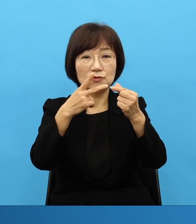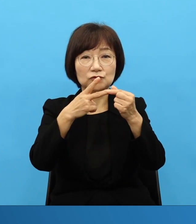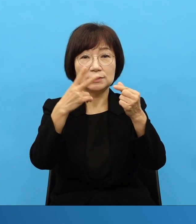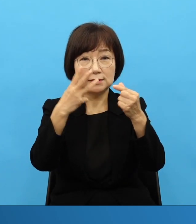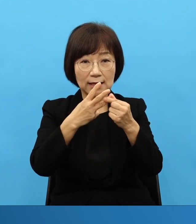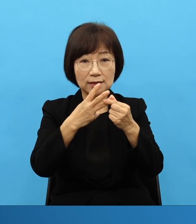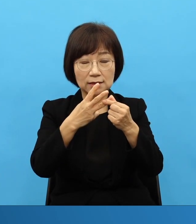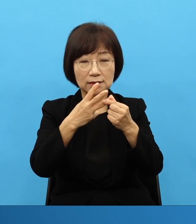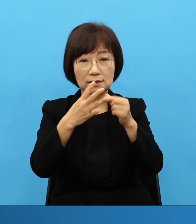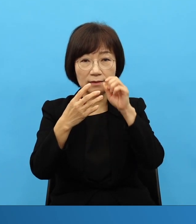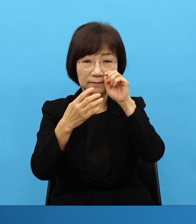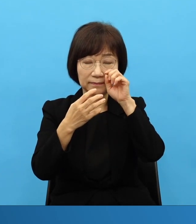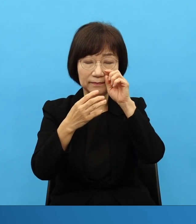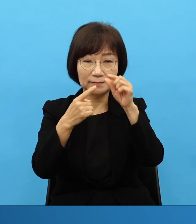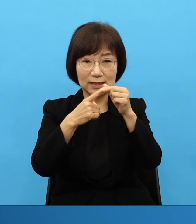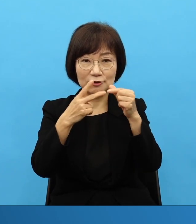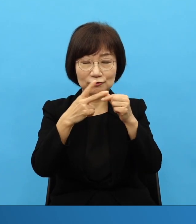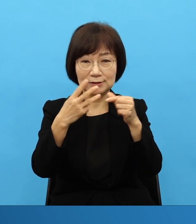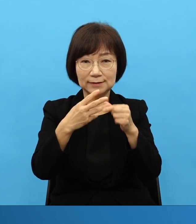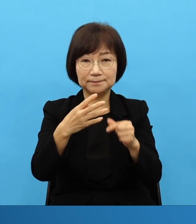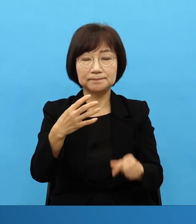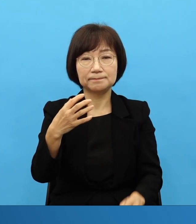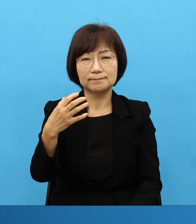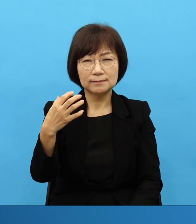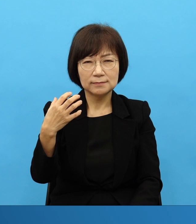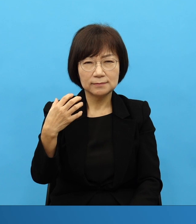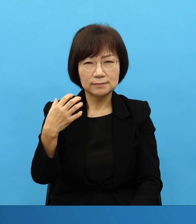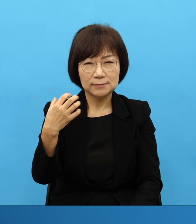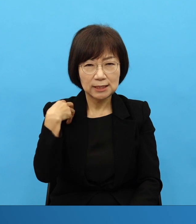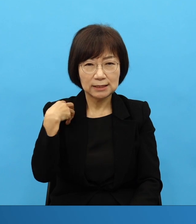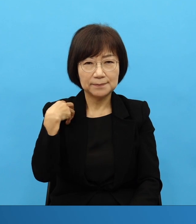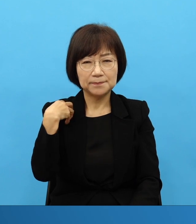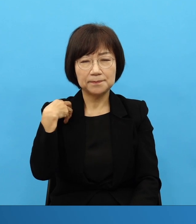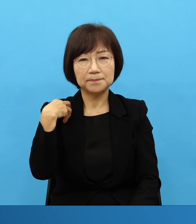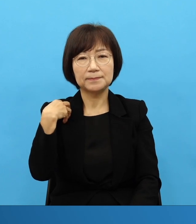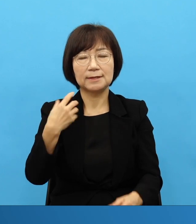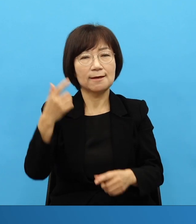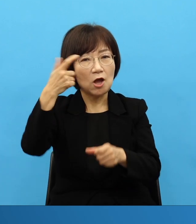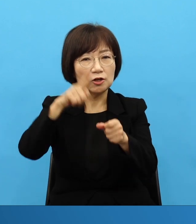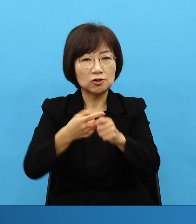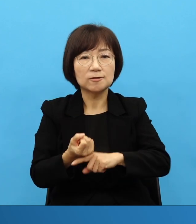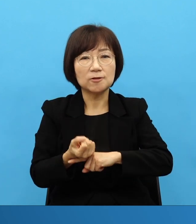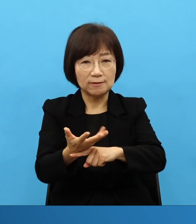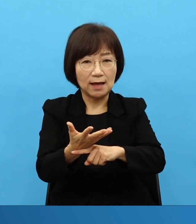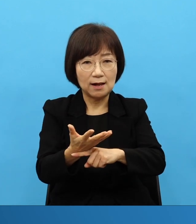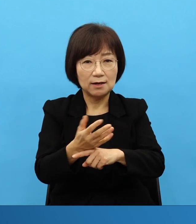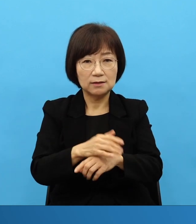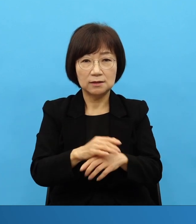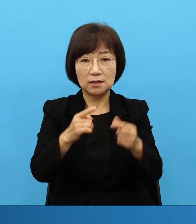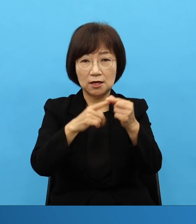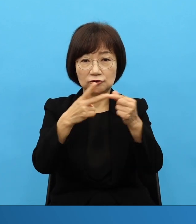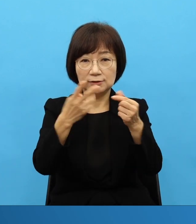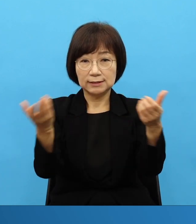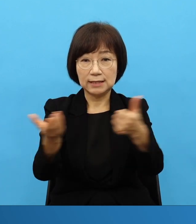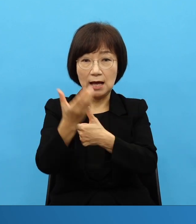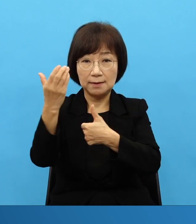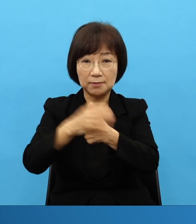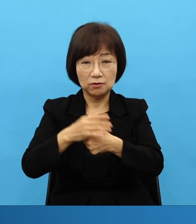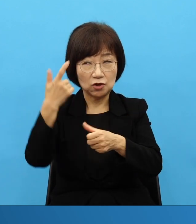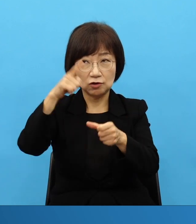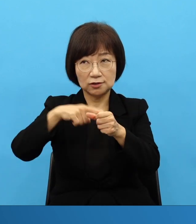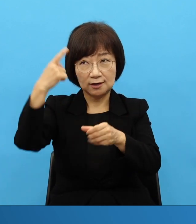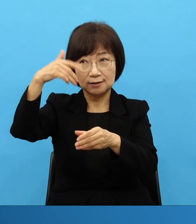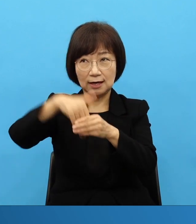주제로 3가지 책임과 영적 전달, 3가지 사명과 영적 각인이란 제목으로 언약이